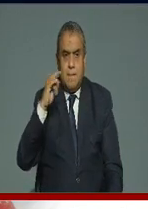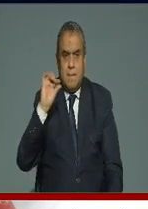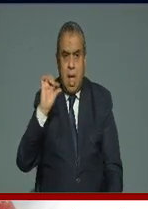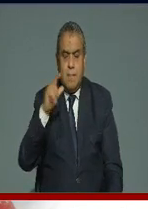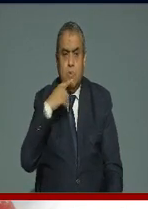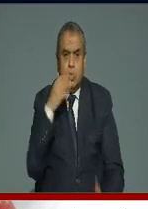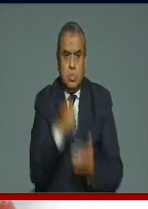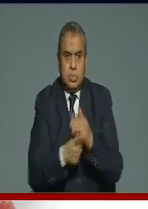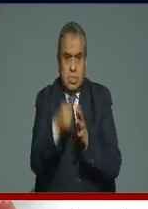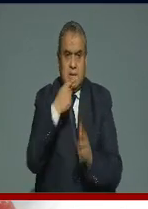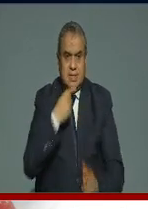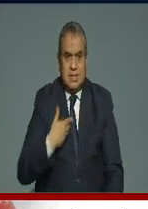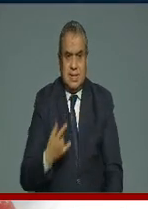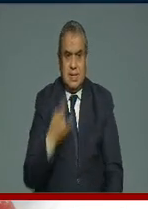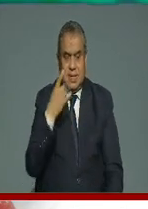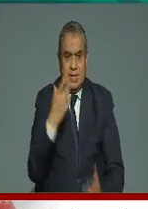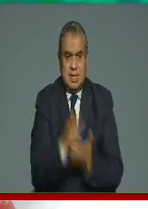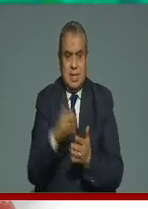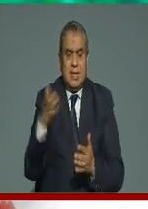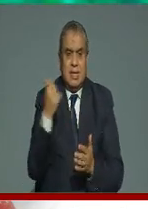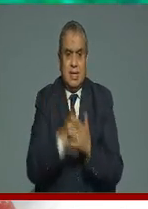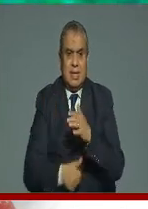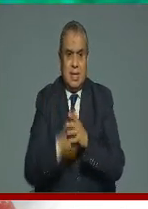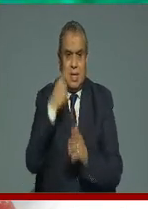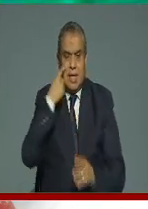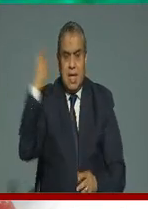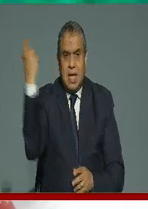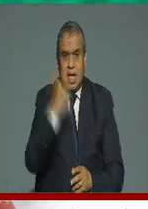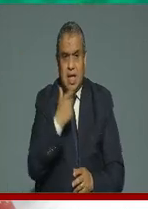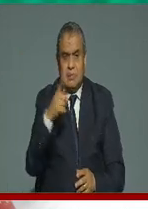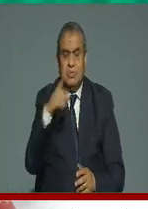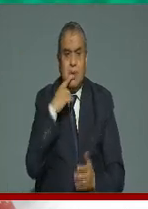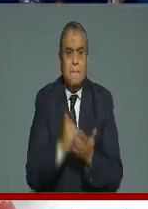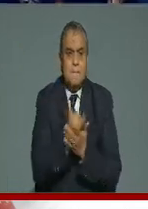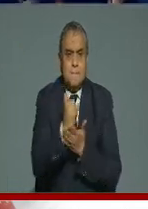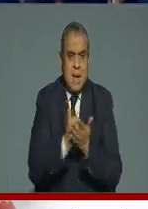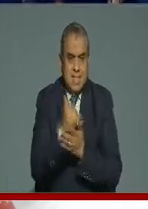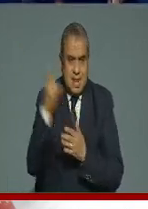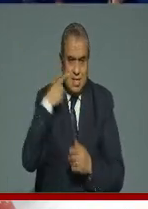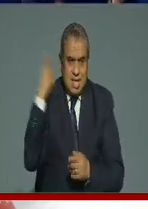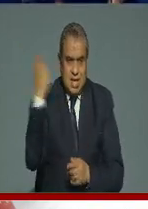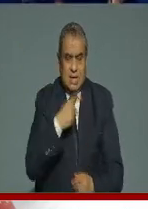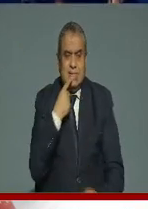10 سنين، مدرسة الزهراء عين شمس، السنة 4 ابتدائي.